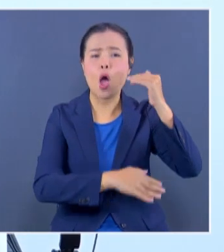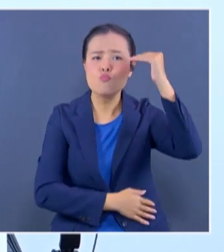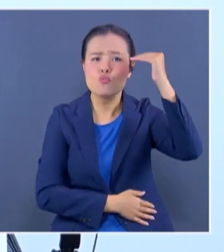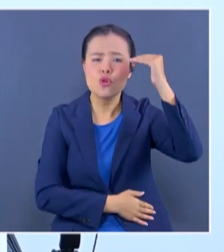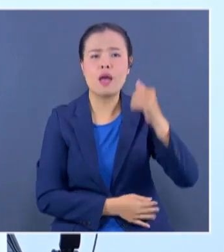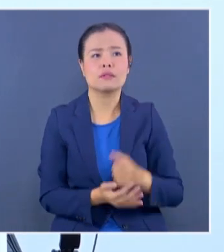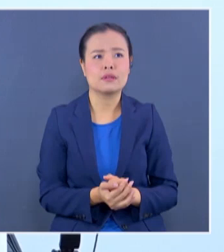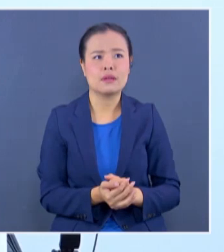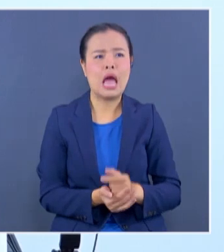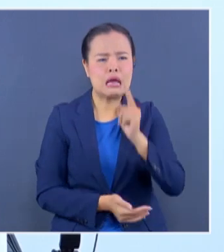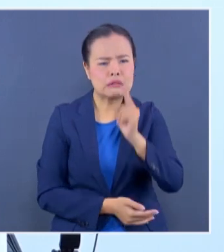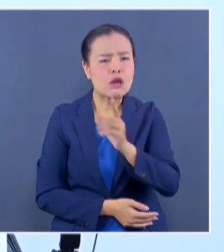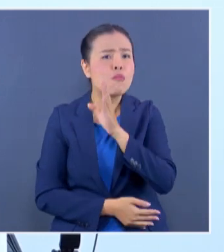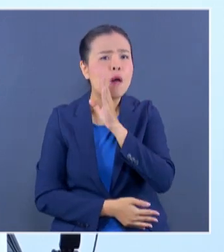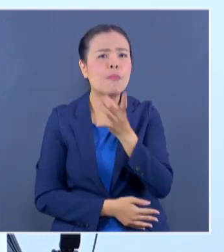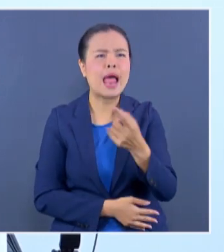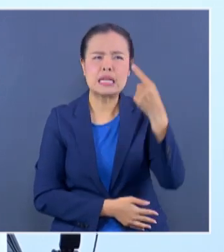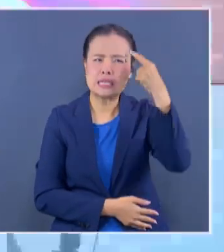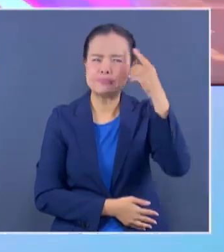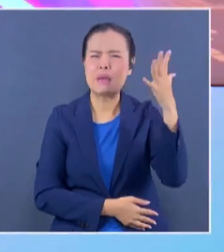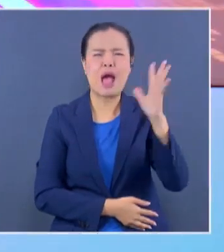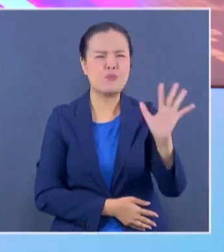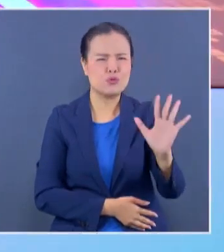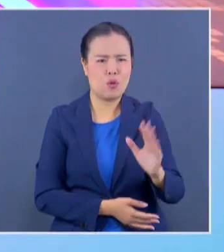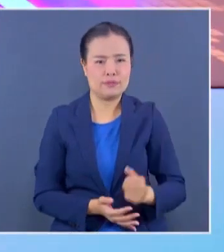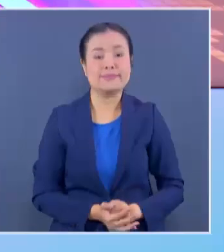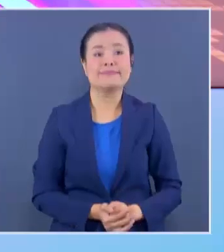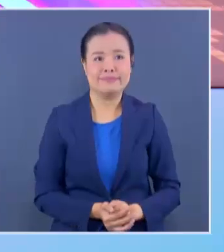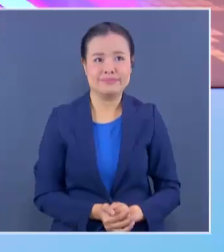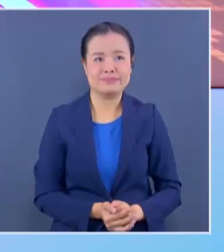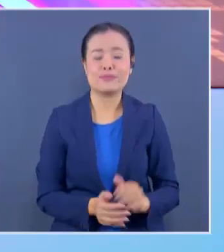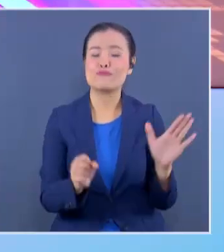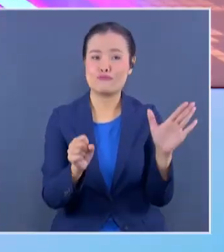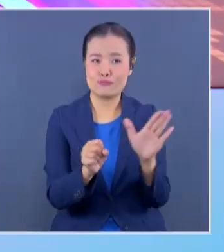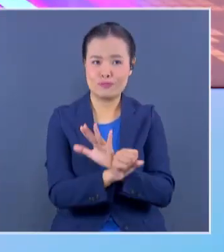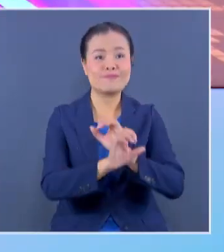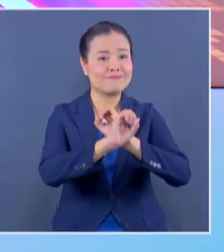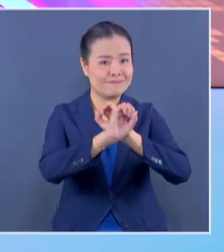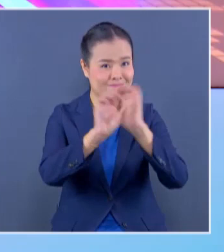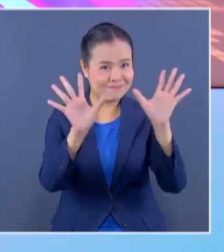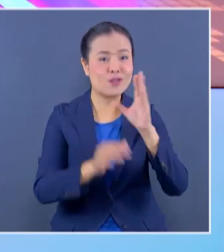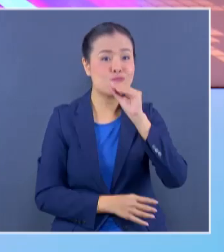ไรมันเป็นความจริงไม่ต้องไปคิดเยอะค่ะ ก็เคลียร์จากปากของเธอเองเรีย